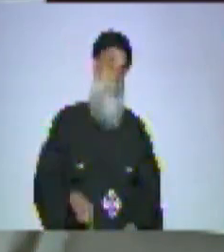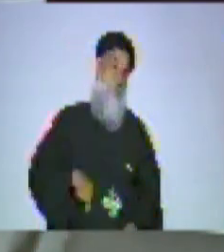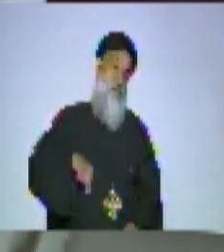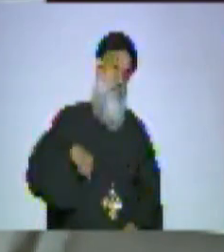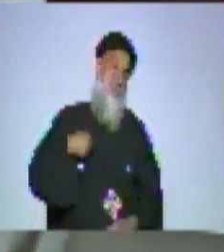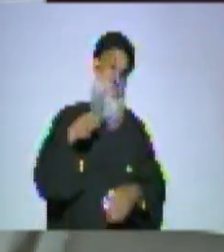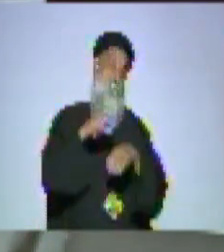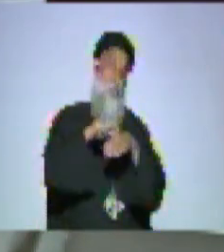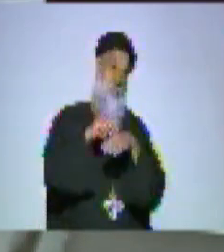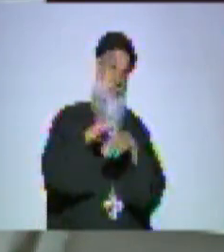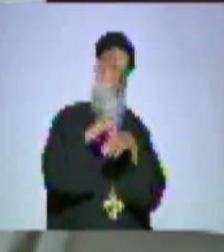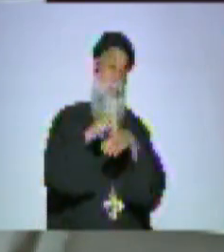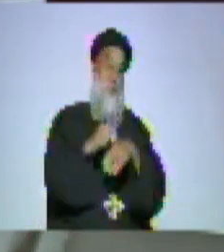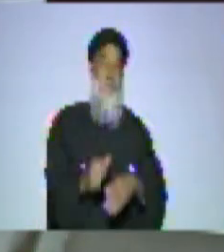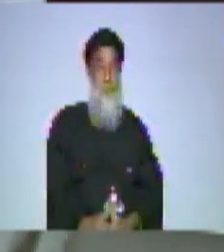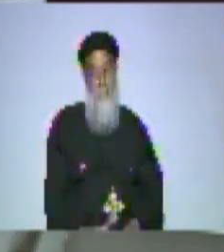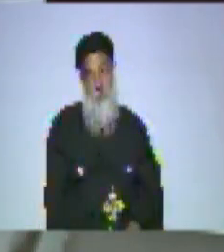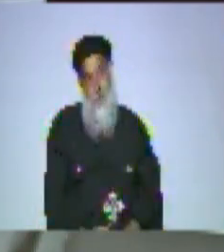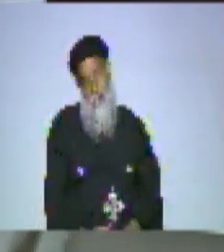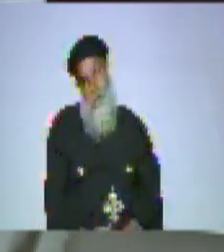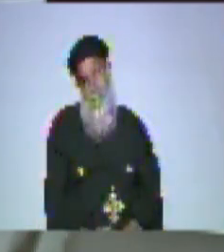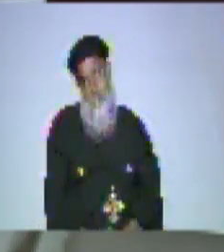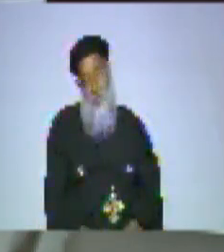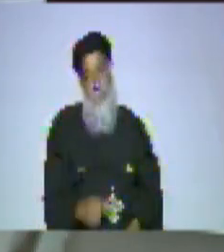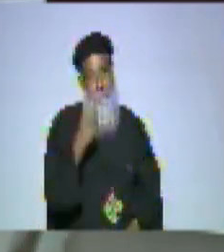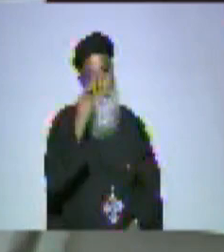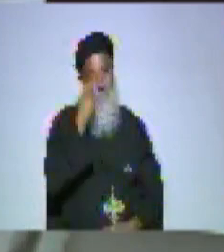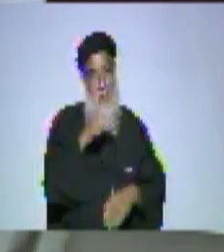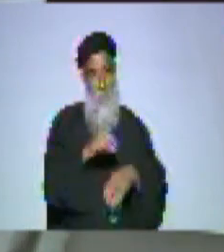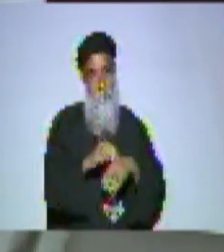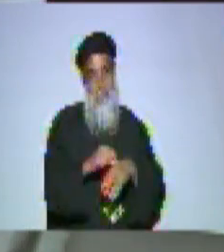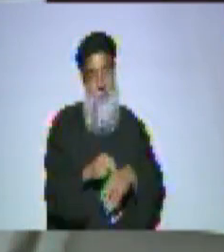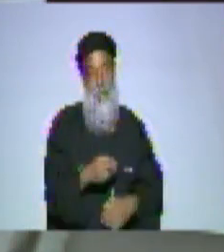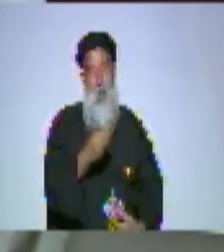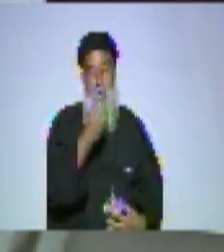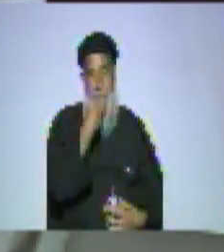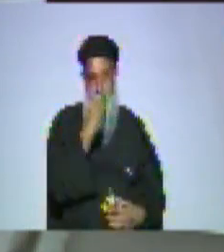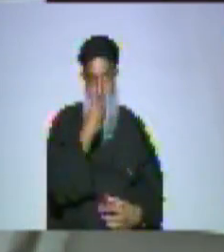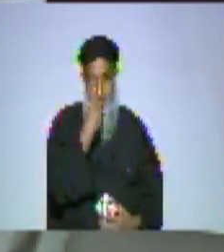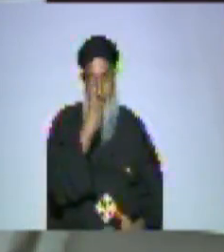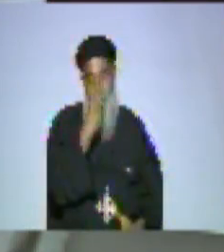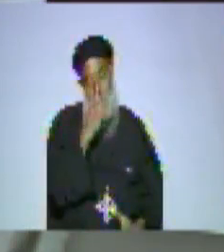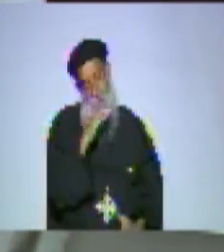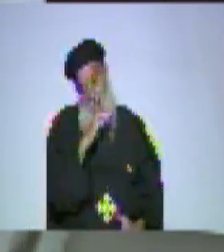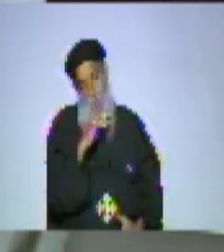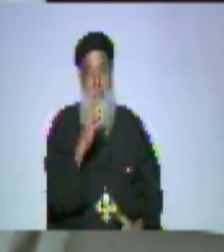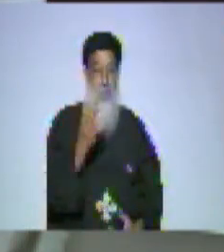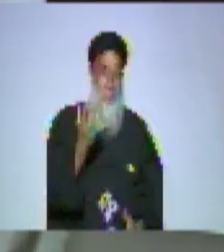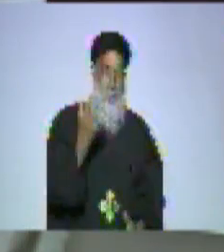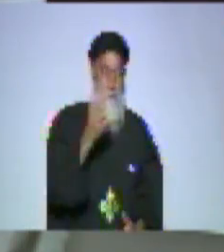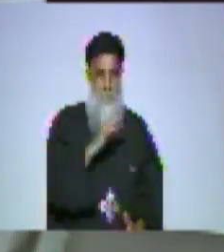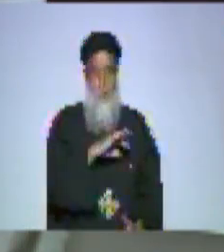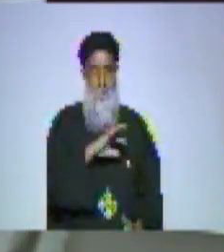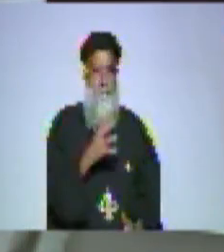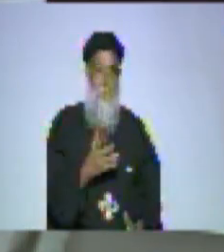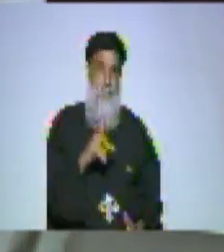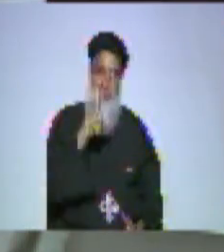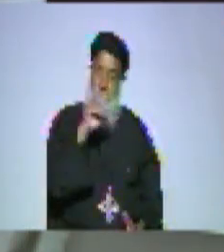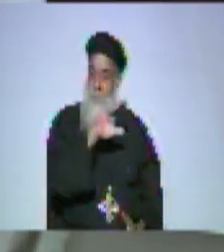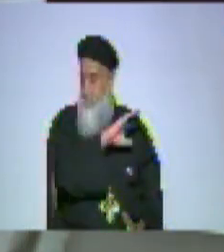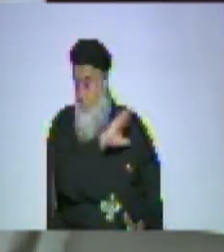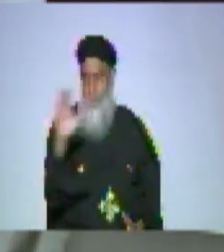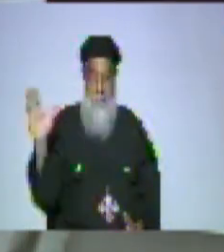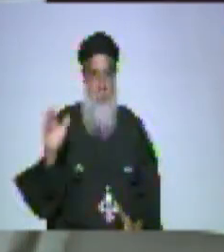الانسان يعني ممكن الاكل الواحد يفوته لكن الشرب او الميه ما